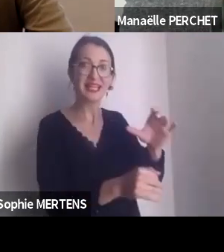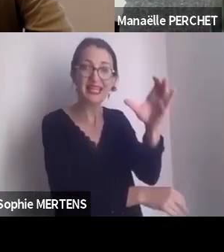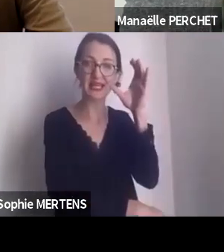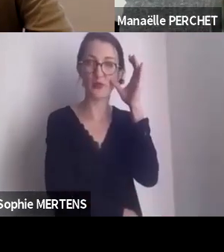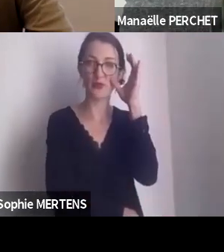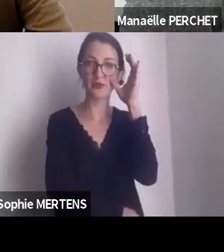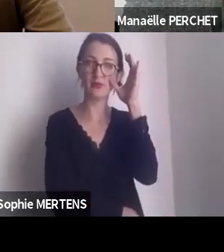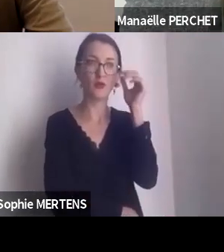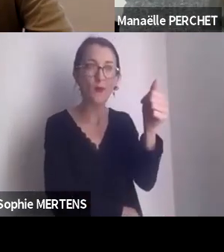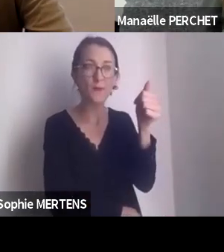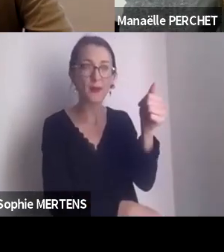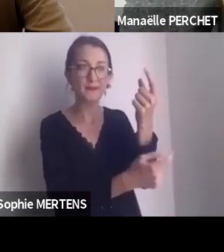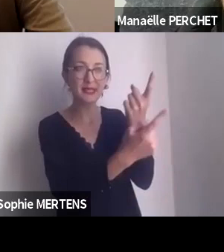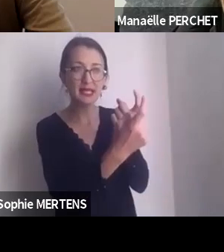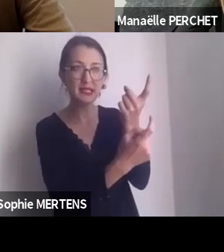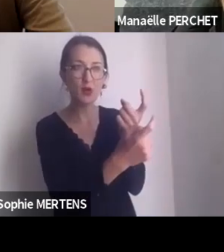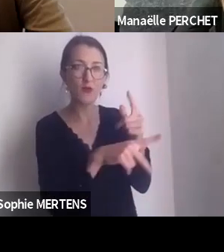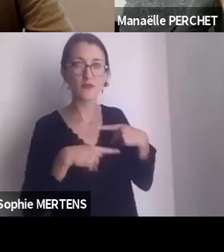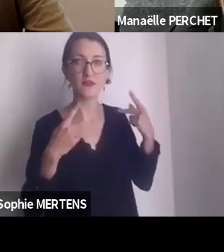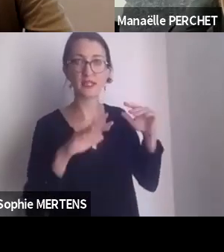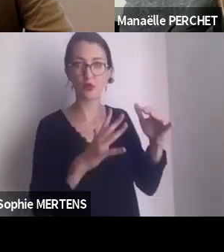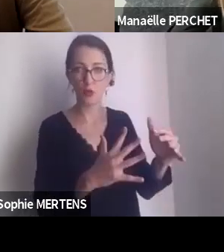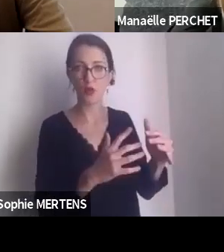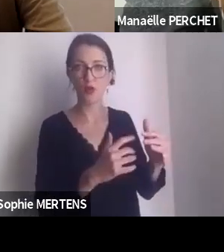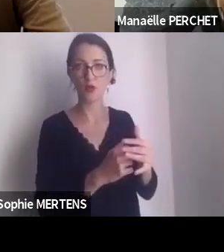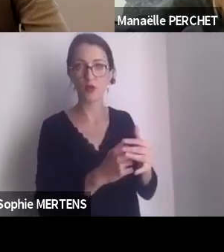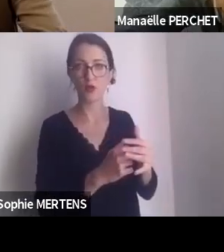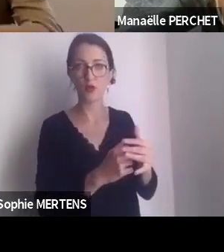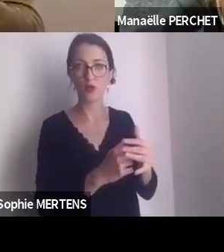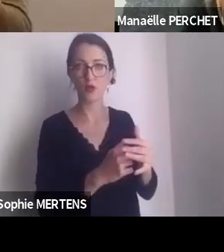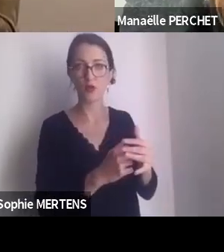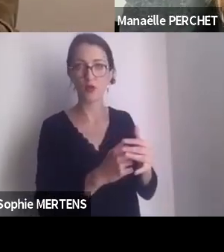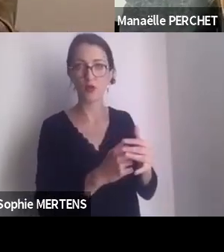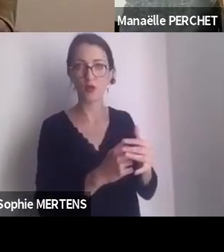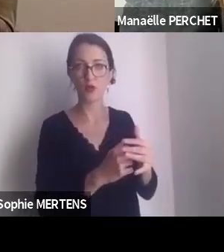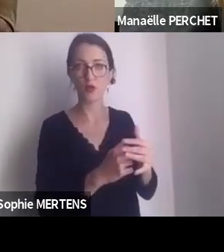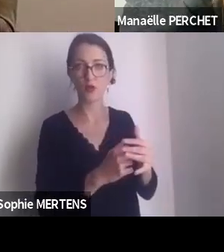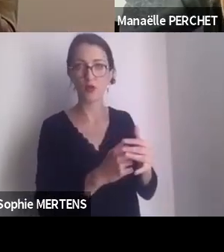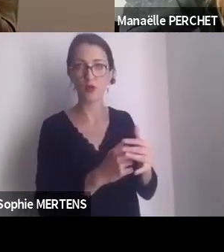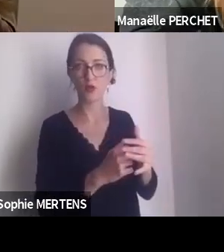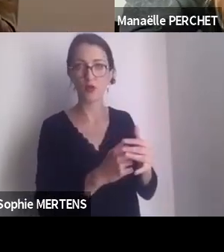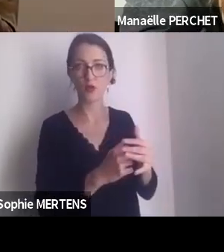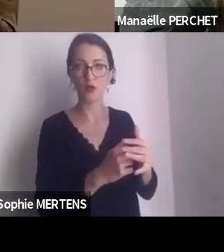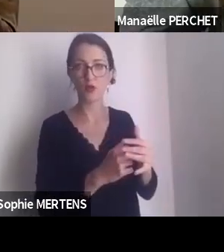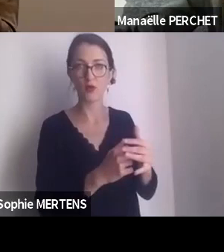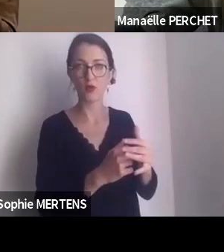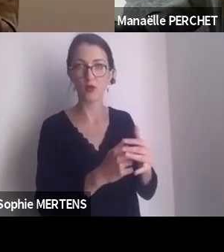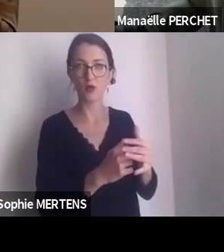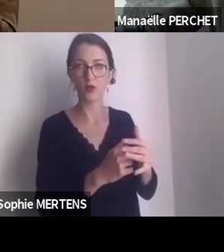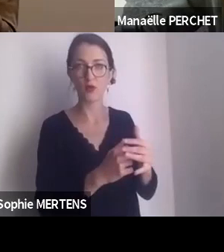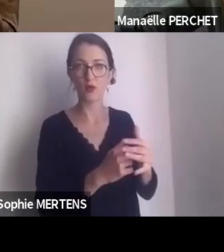vivent vos clients potentiels. Et une fois que vous avez récolté cette information-là, par questionnaire, par